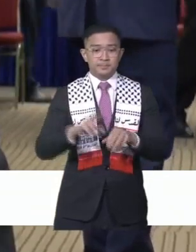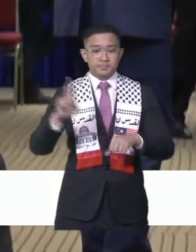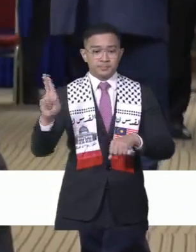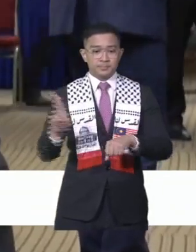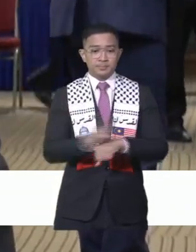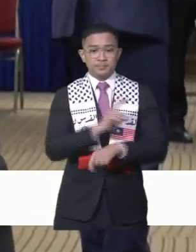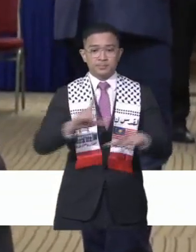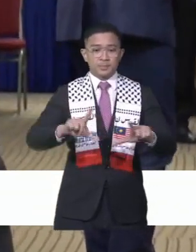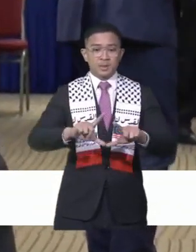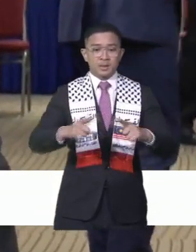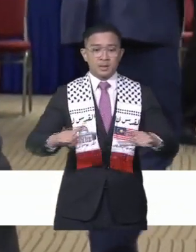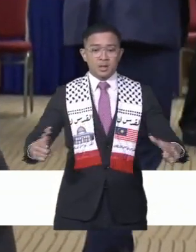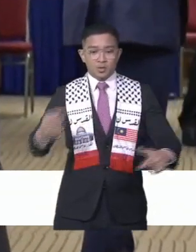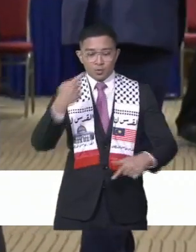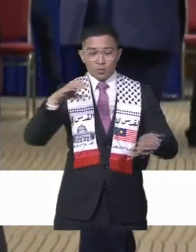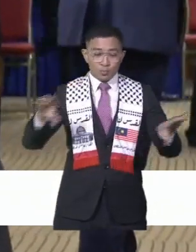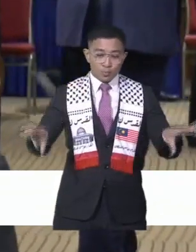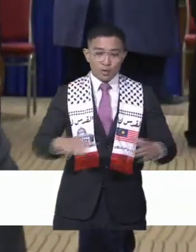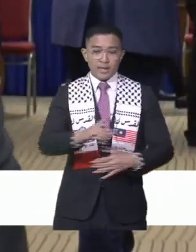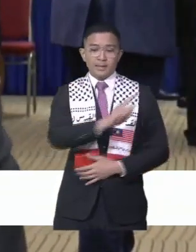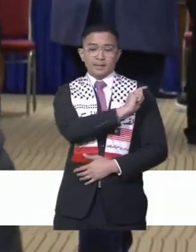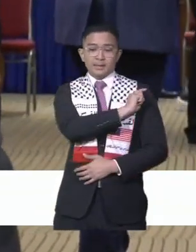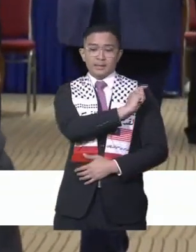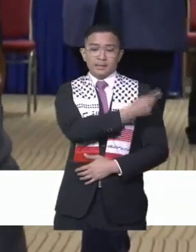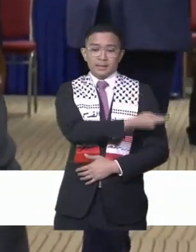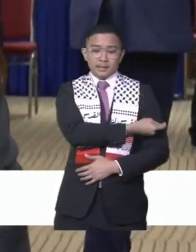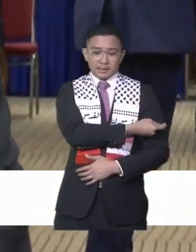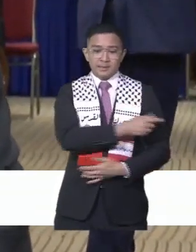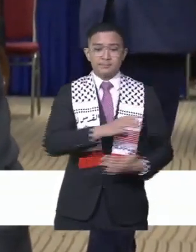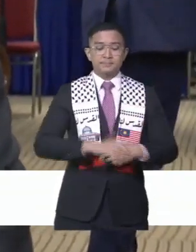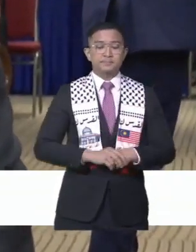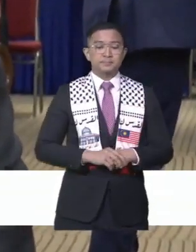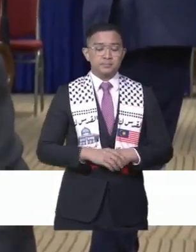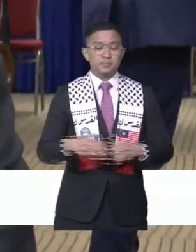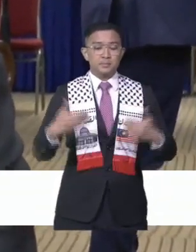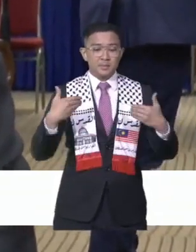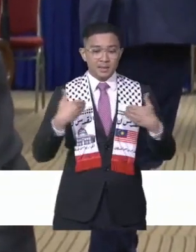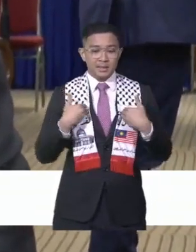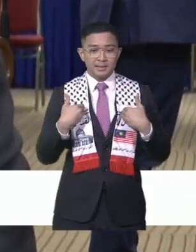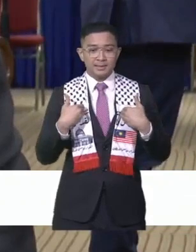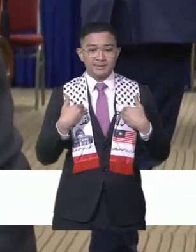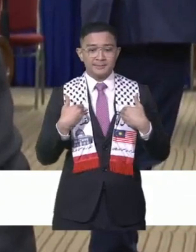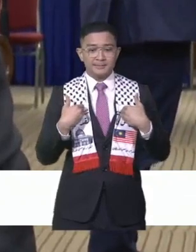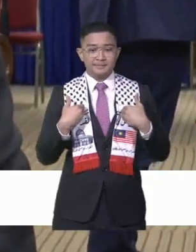penggunaan laut untuk menjana tenaga. Ada juga